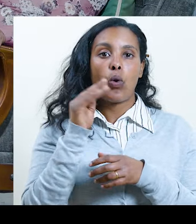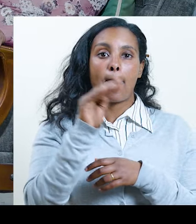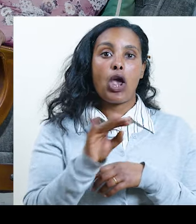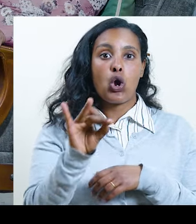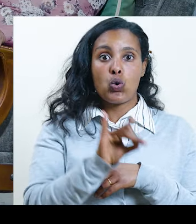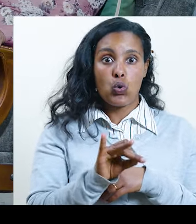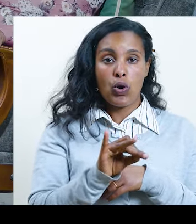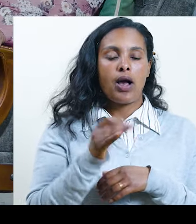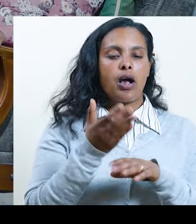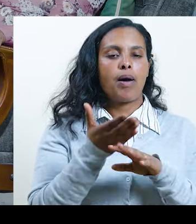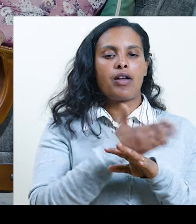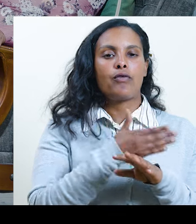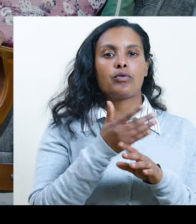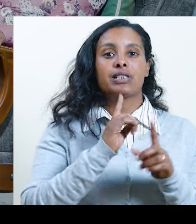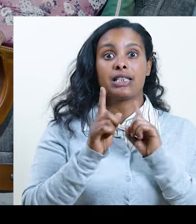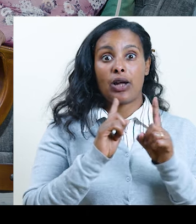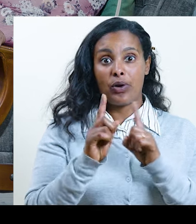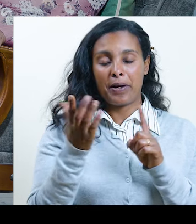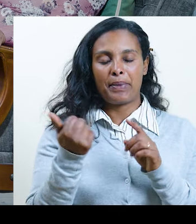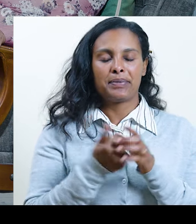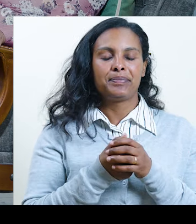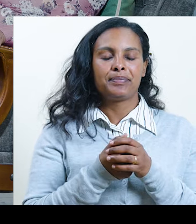ሜሉ ከባለፈው ስናወራ